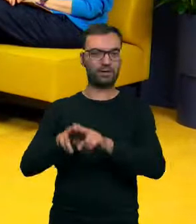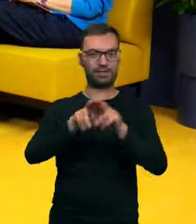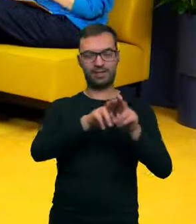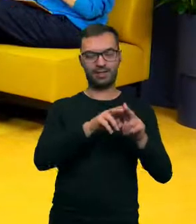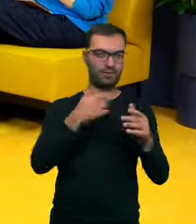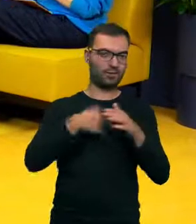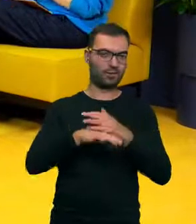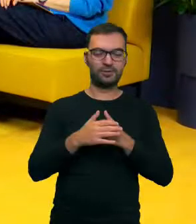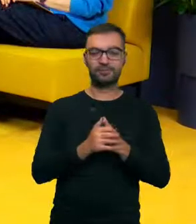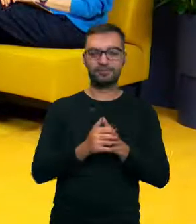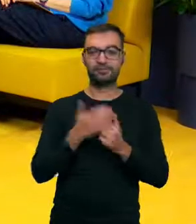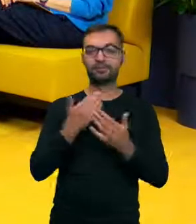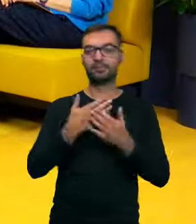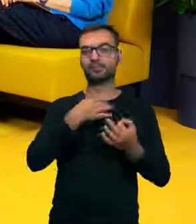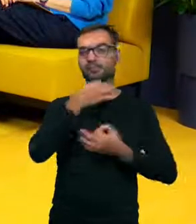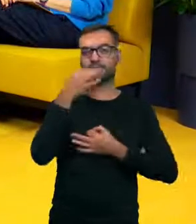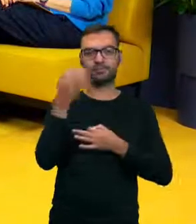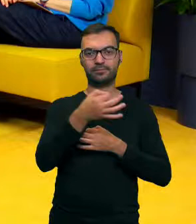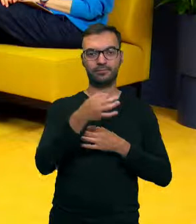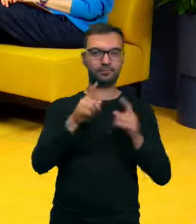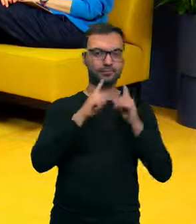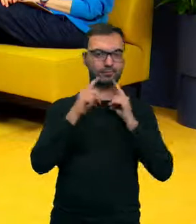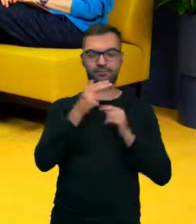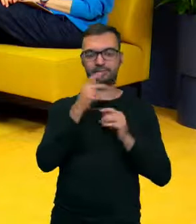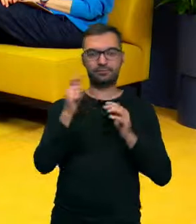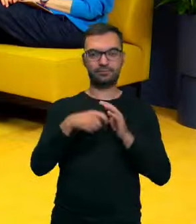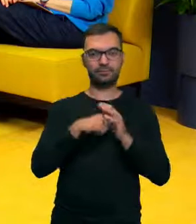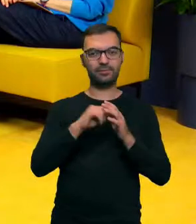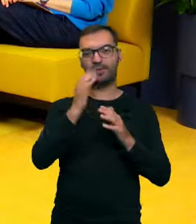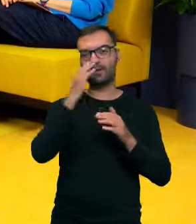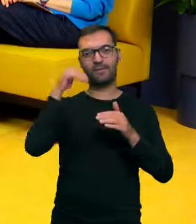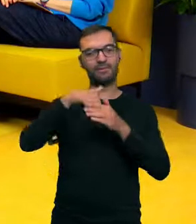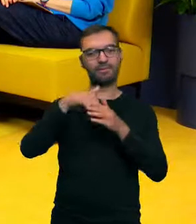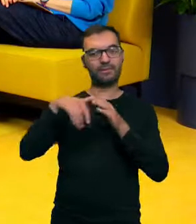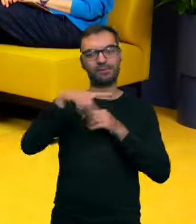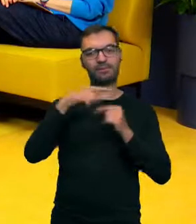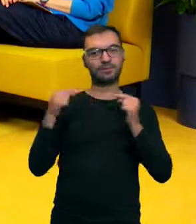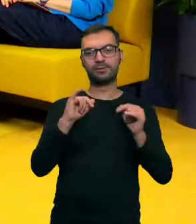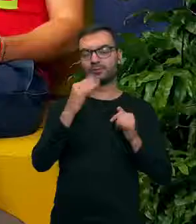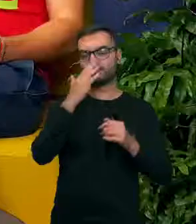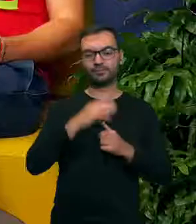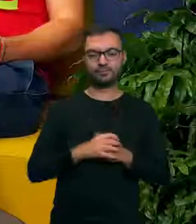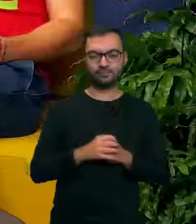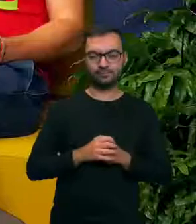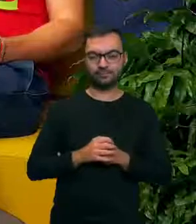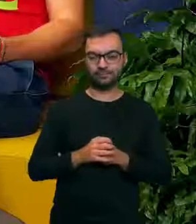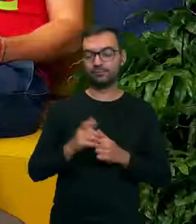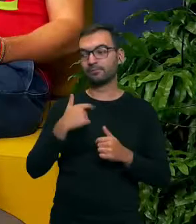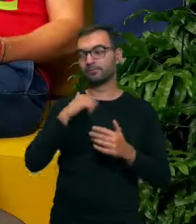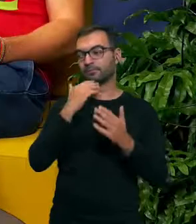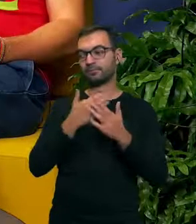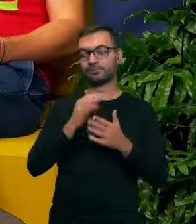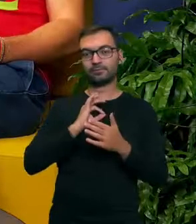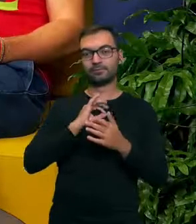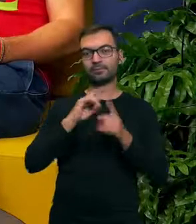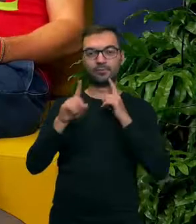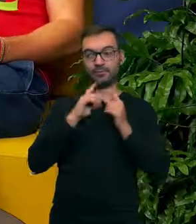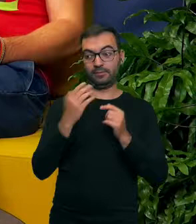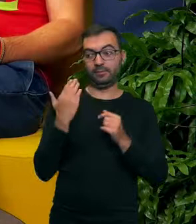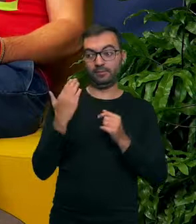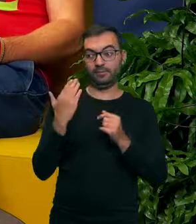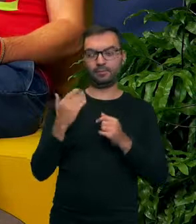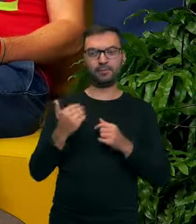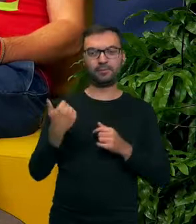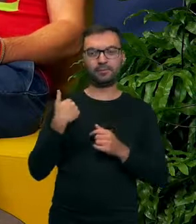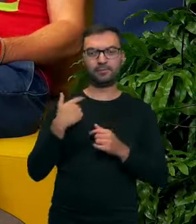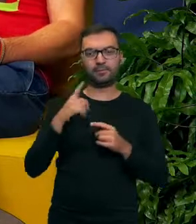chciałam się dowiedzieć, jak te rozmowy o filmie wyglądały z waszej strony tam właśnie. Wiesz co, ja mogę powiedzieć o mojej rozmowie, którą teraz miałem, bo